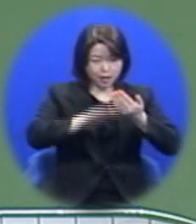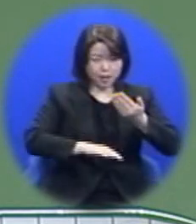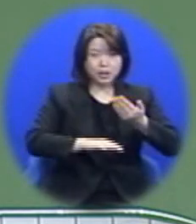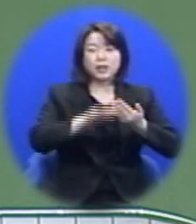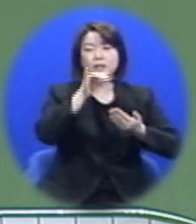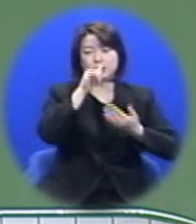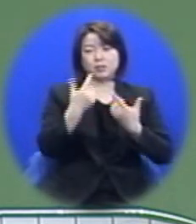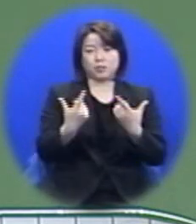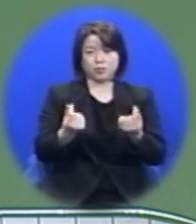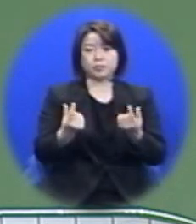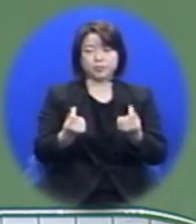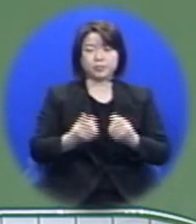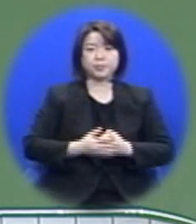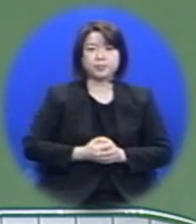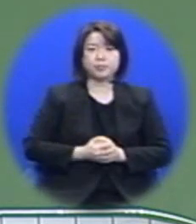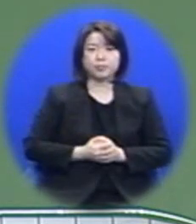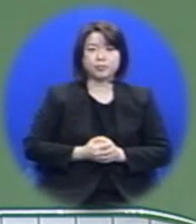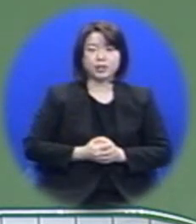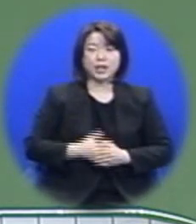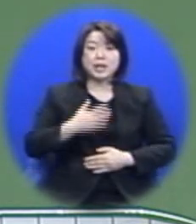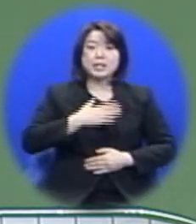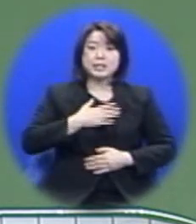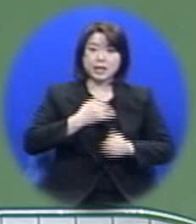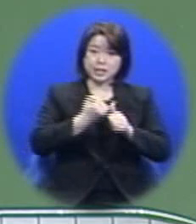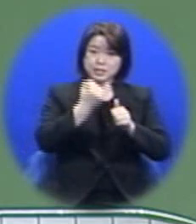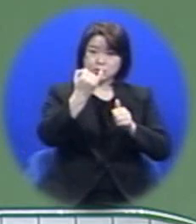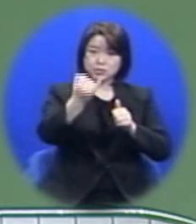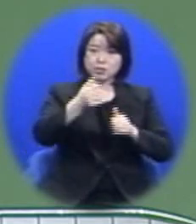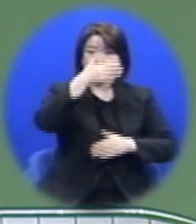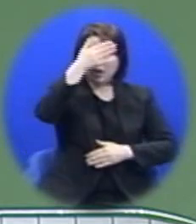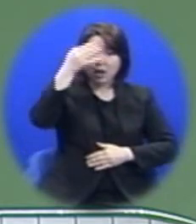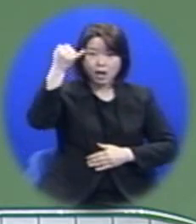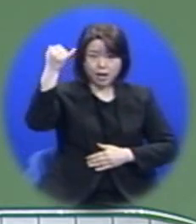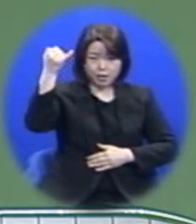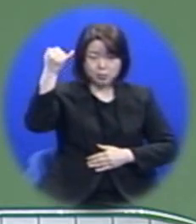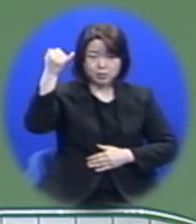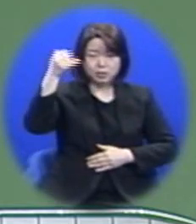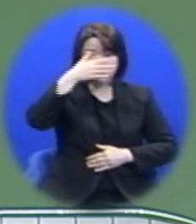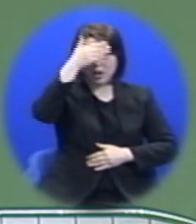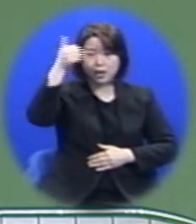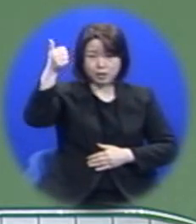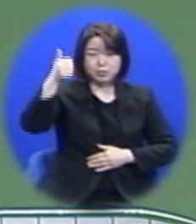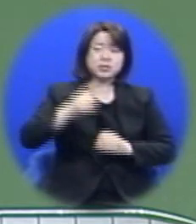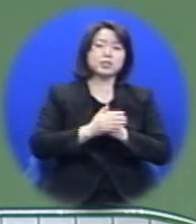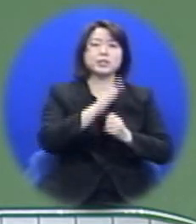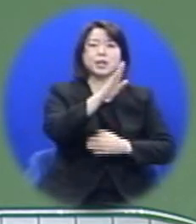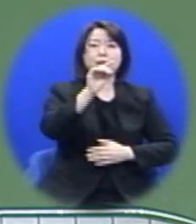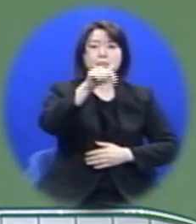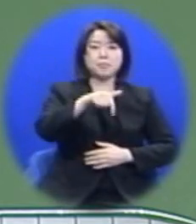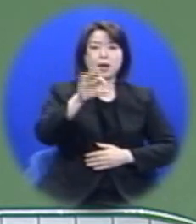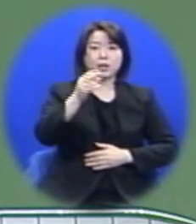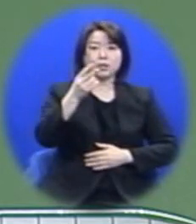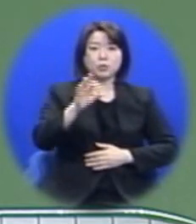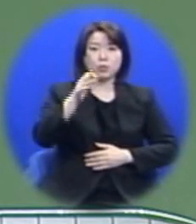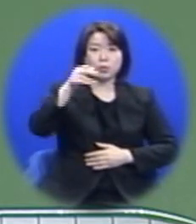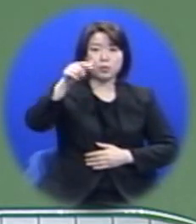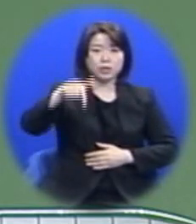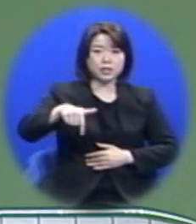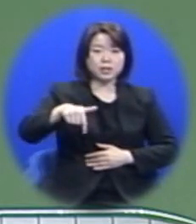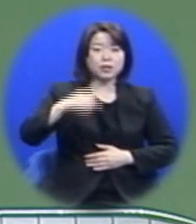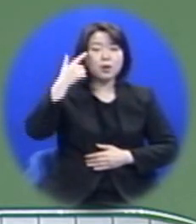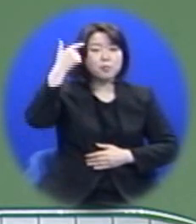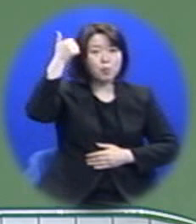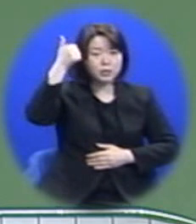겁니다. 저의 처조부 되시는 박용익 목사님이라고 계십니다. 참 훌륭하신